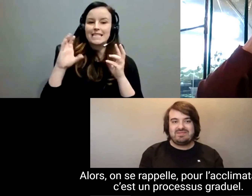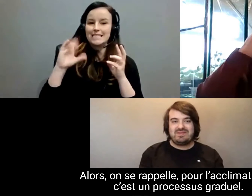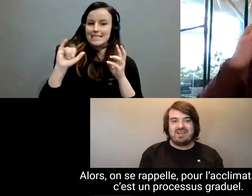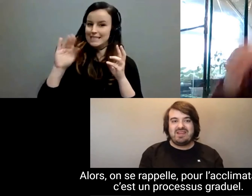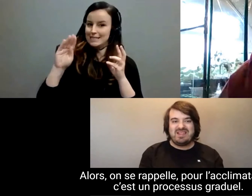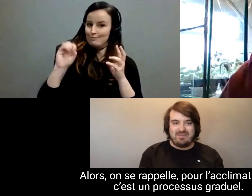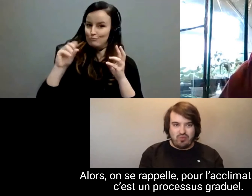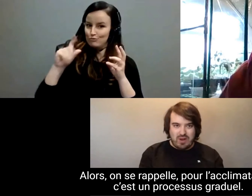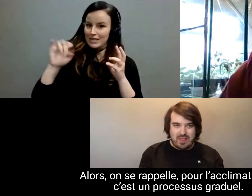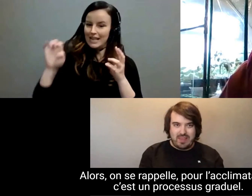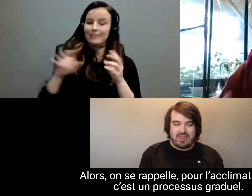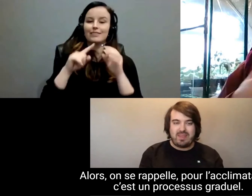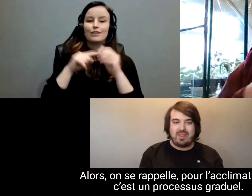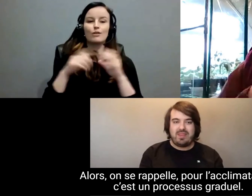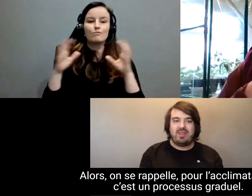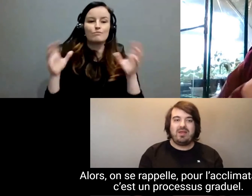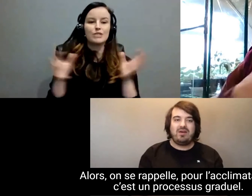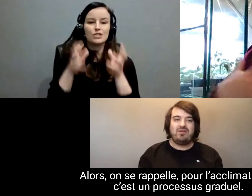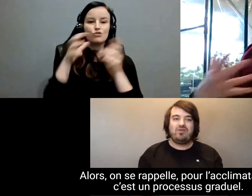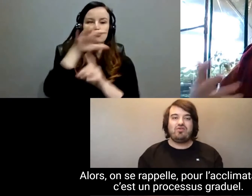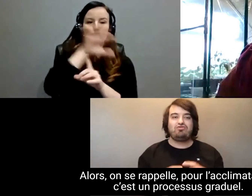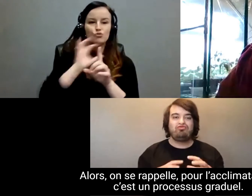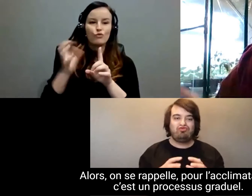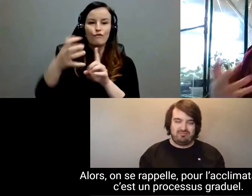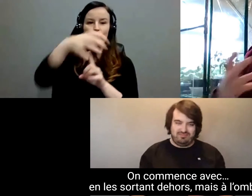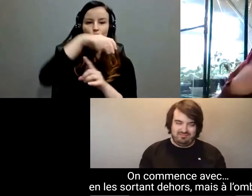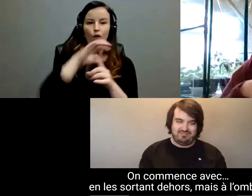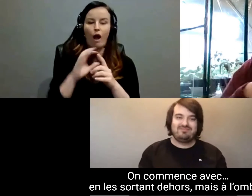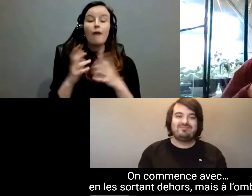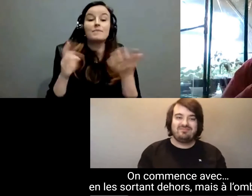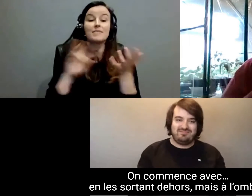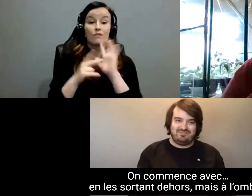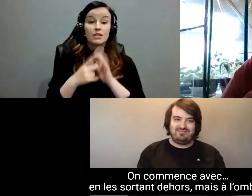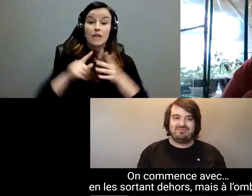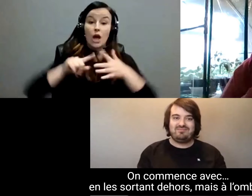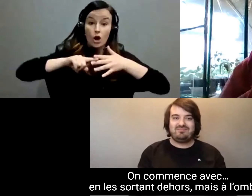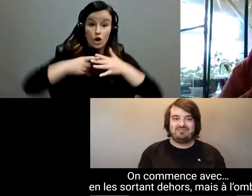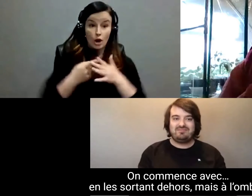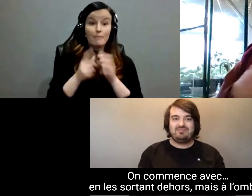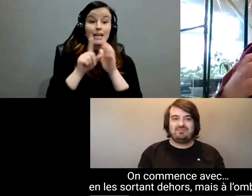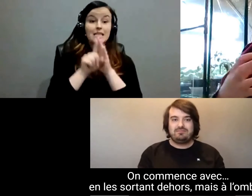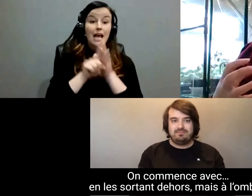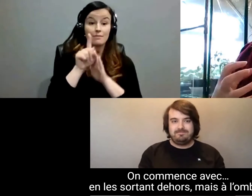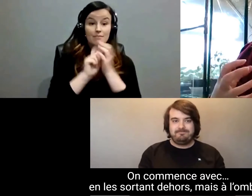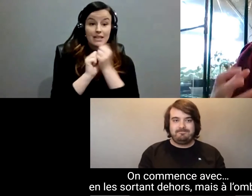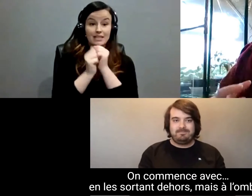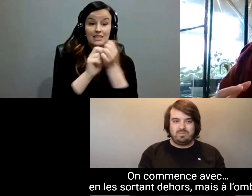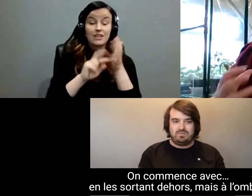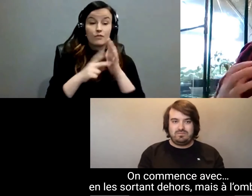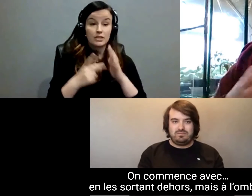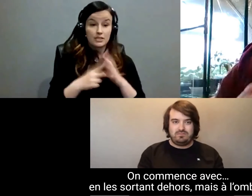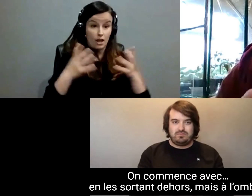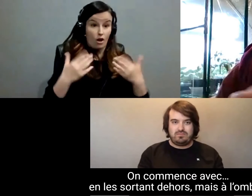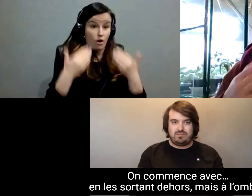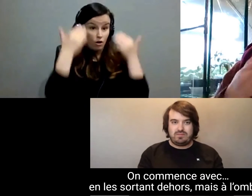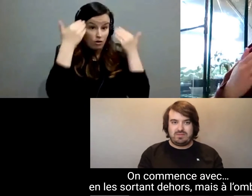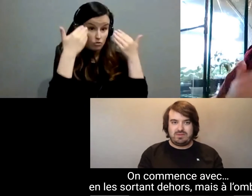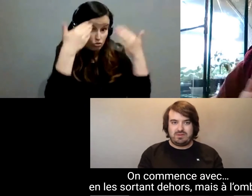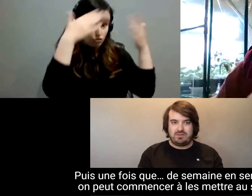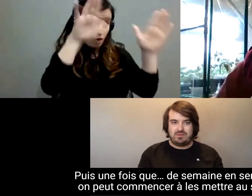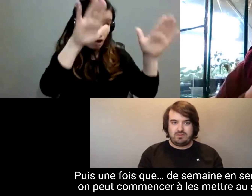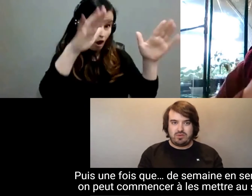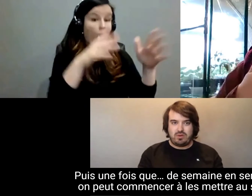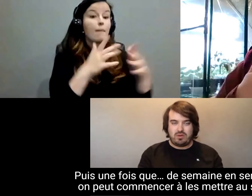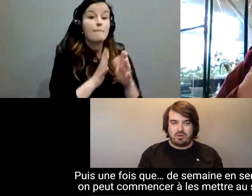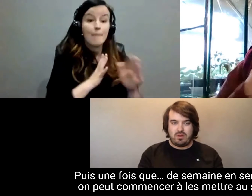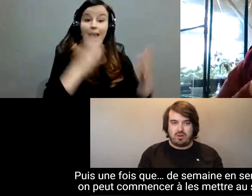pour l'acclimatation, c'est un processus graduel. On commence avec, en les sortant dehors, mais à l'ombre.